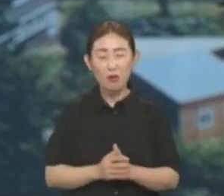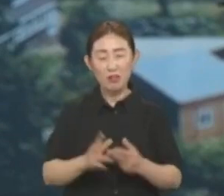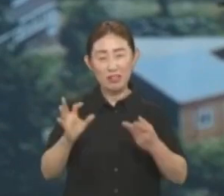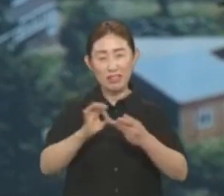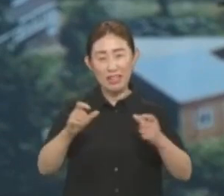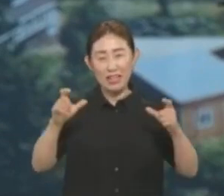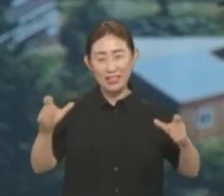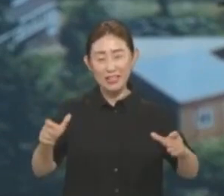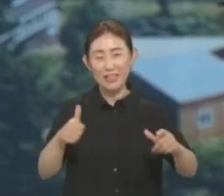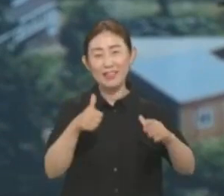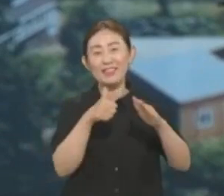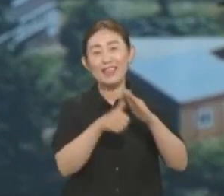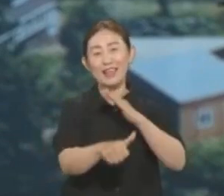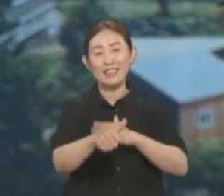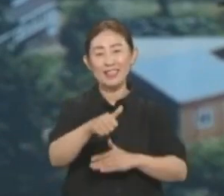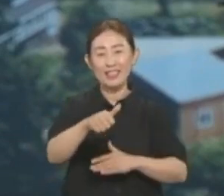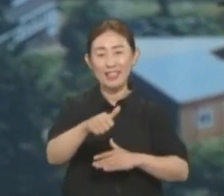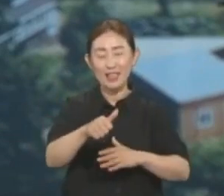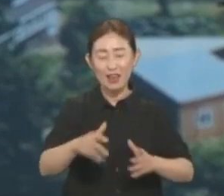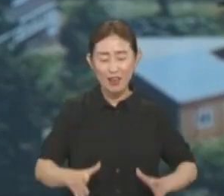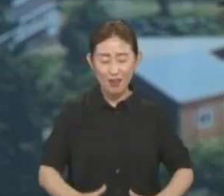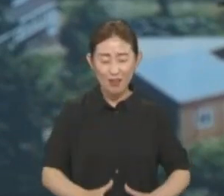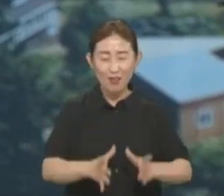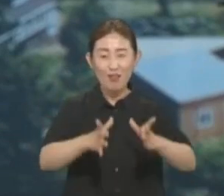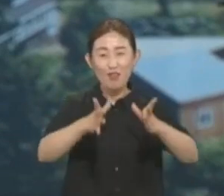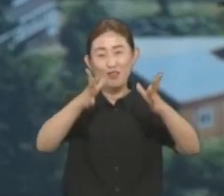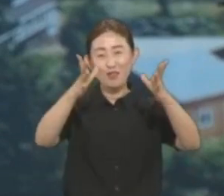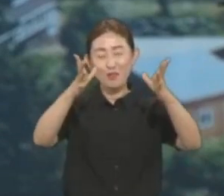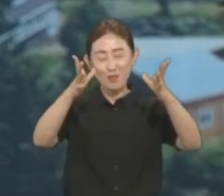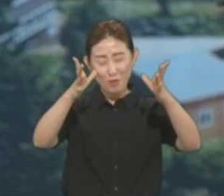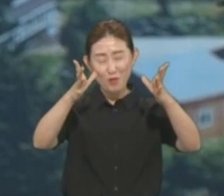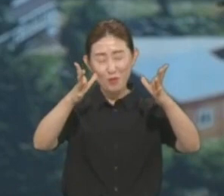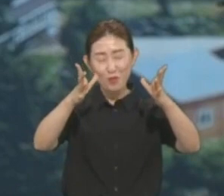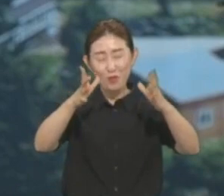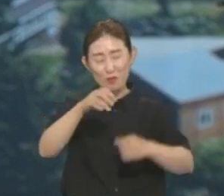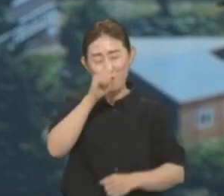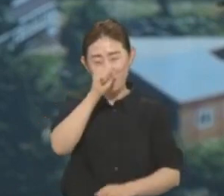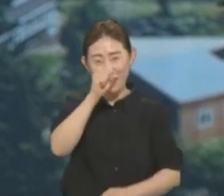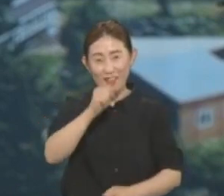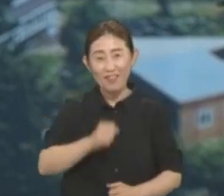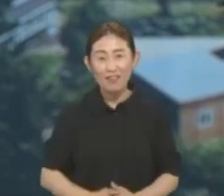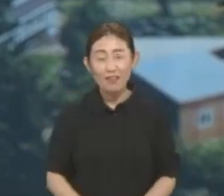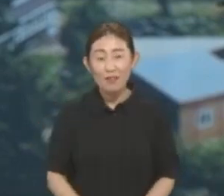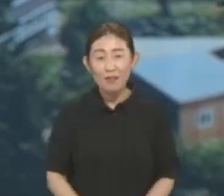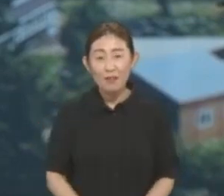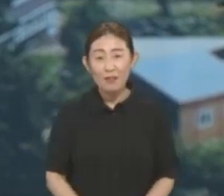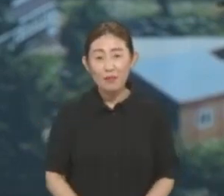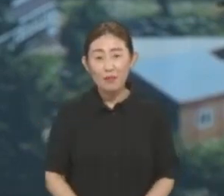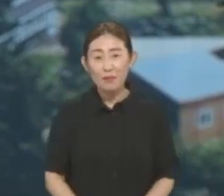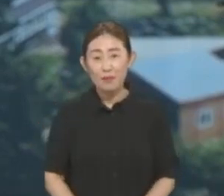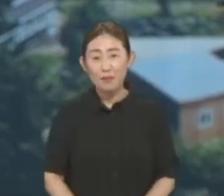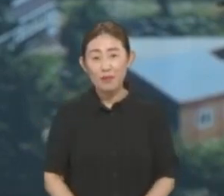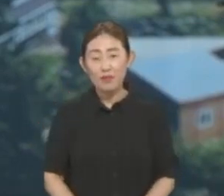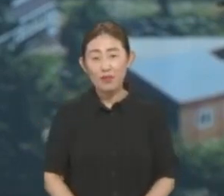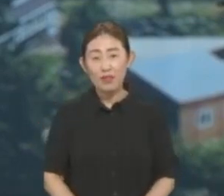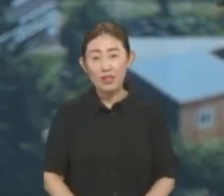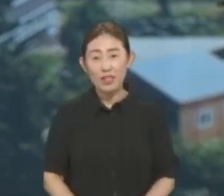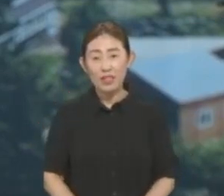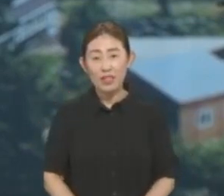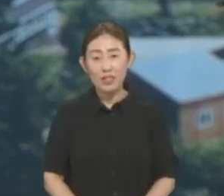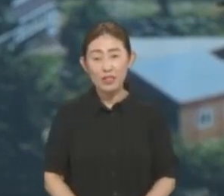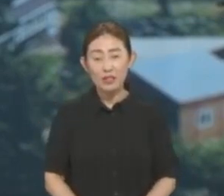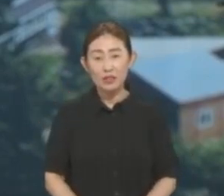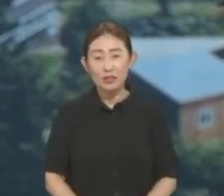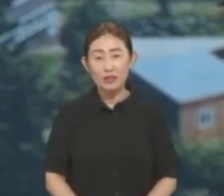상징적인 그런 건축물로도 손색이 없다. 저는 그렇게 생각을 하고 또 지금 현재 며칠